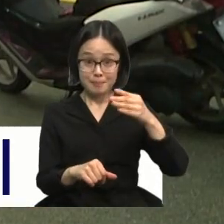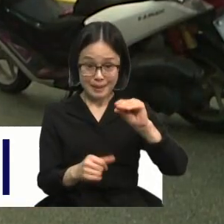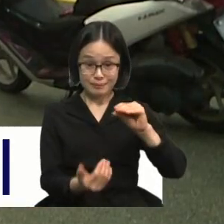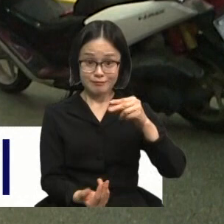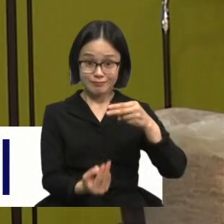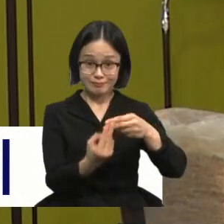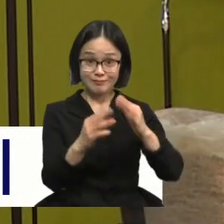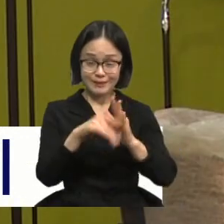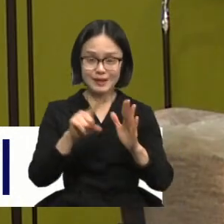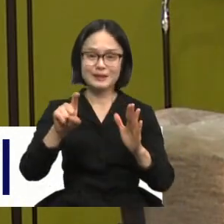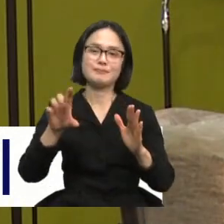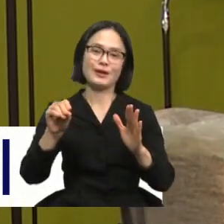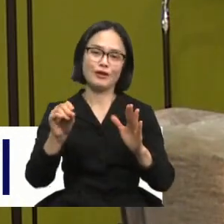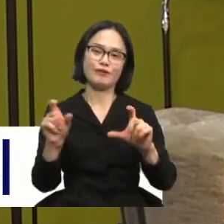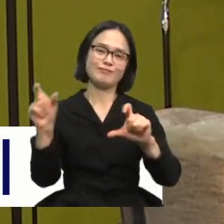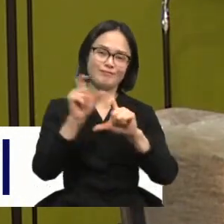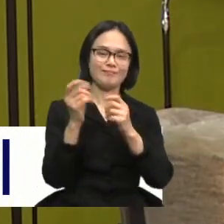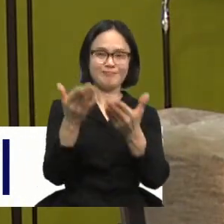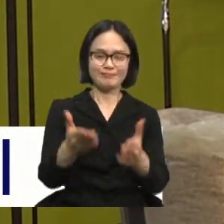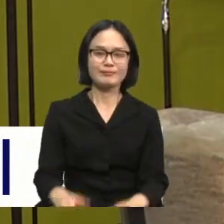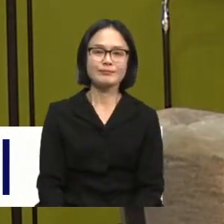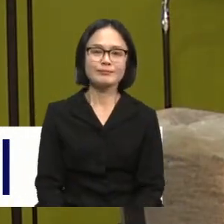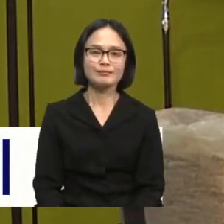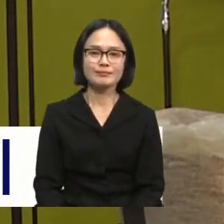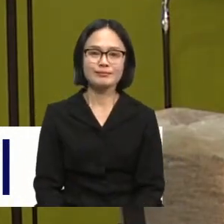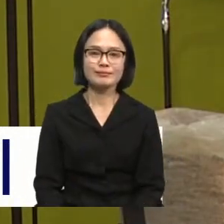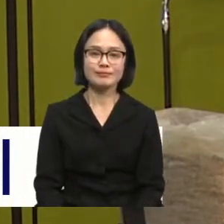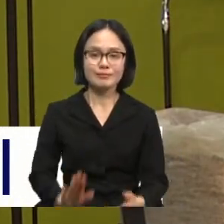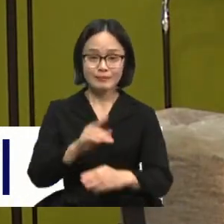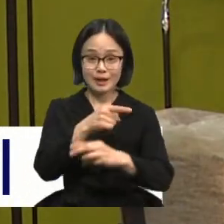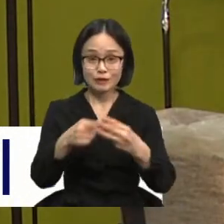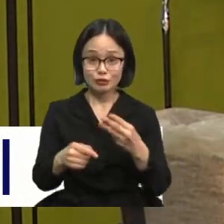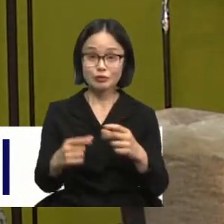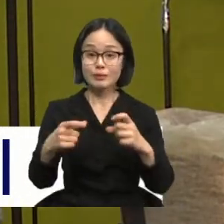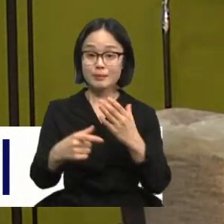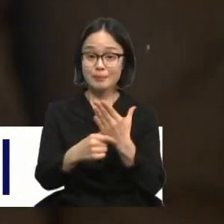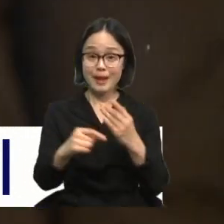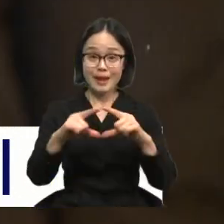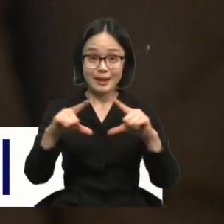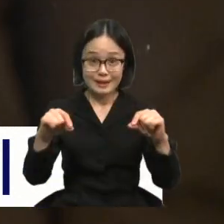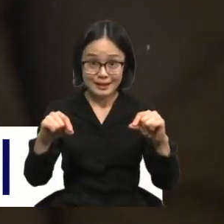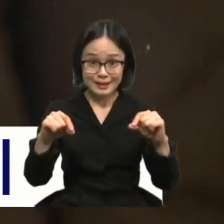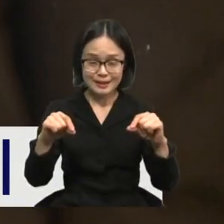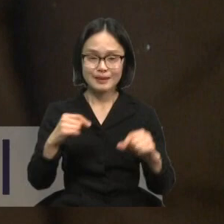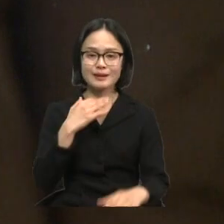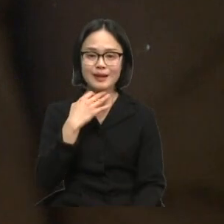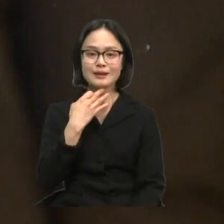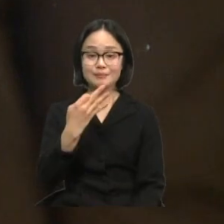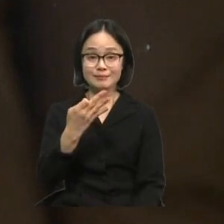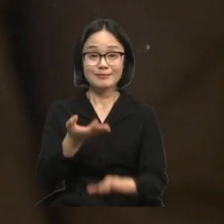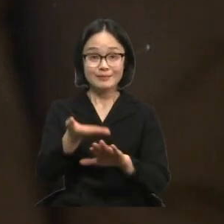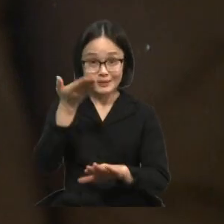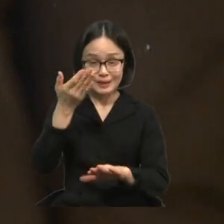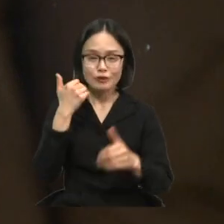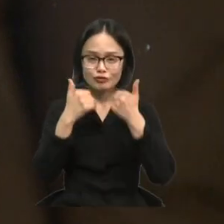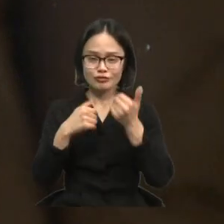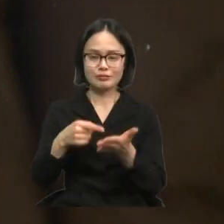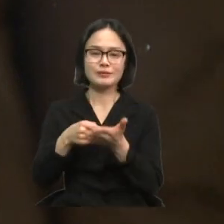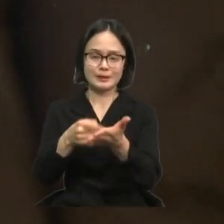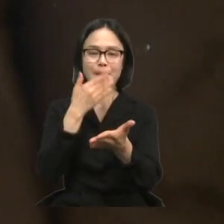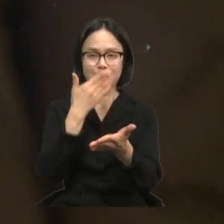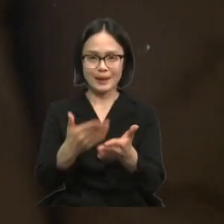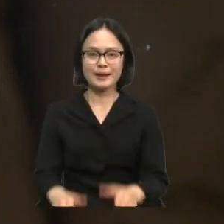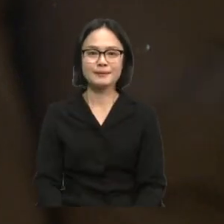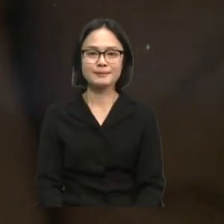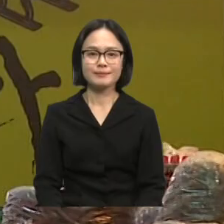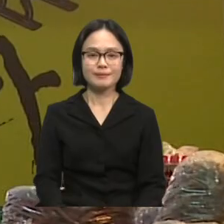지원받게 됩니다 파주 페인은 본인 명의의 은행 계좌를 가지고 있는 만세 이상이면 누구나 신청할 수 있으며